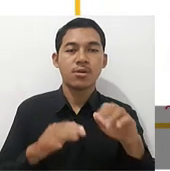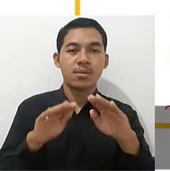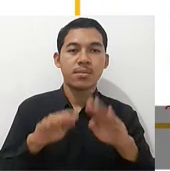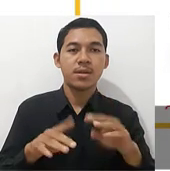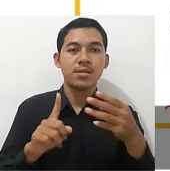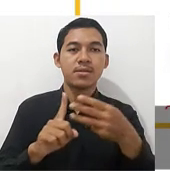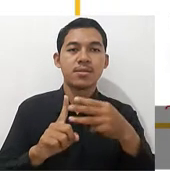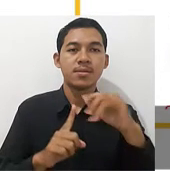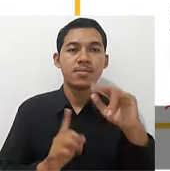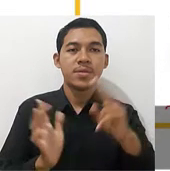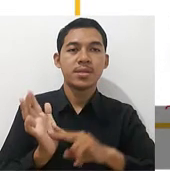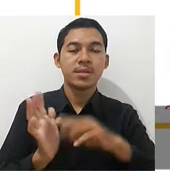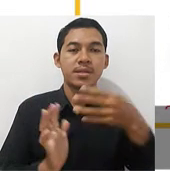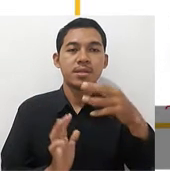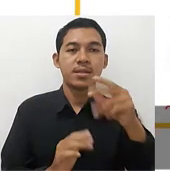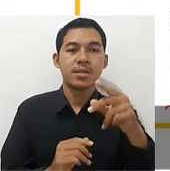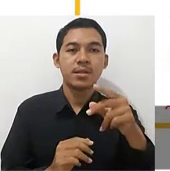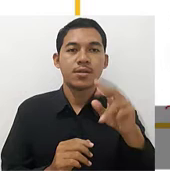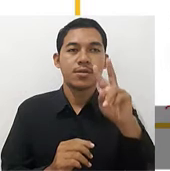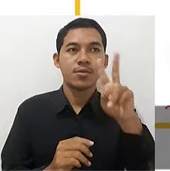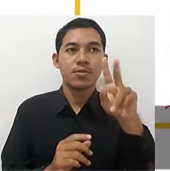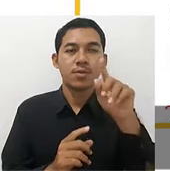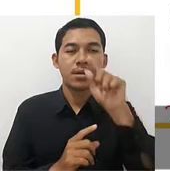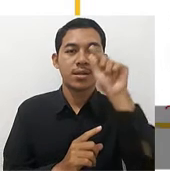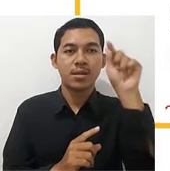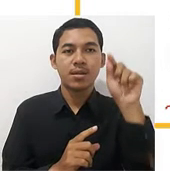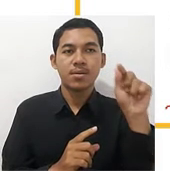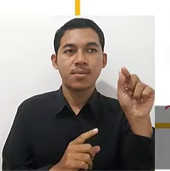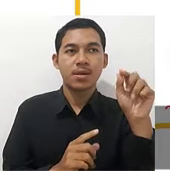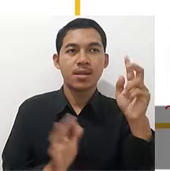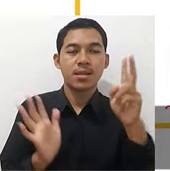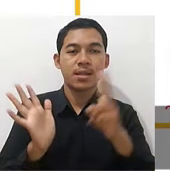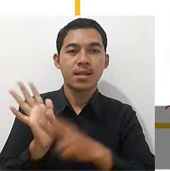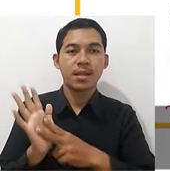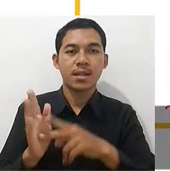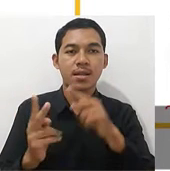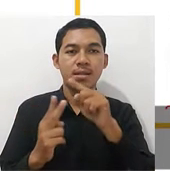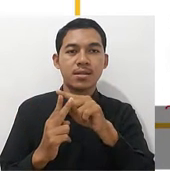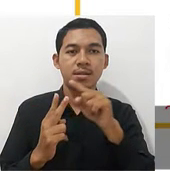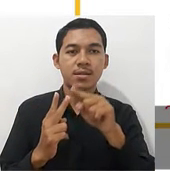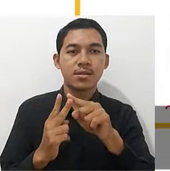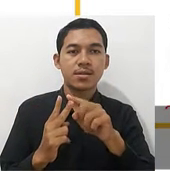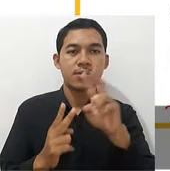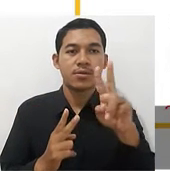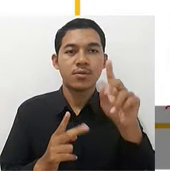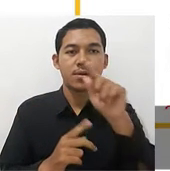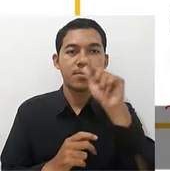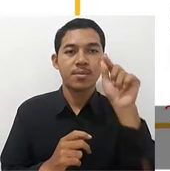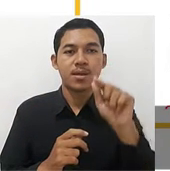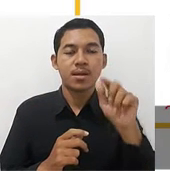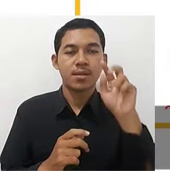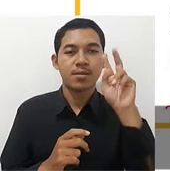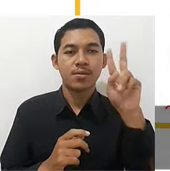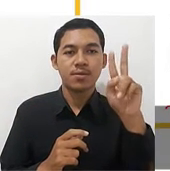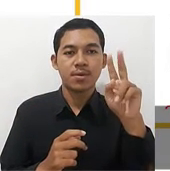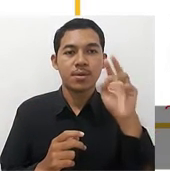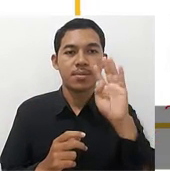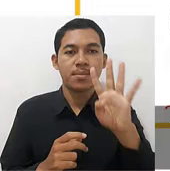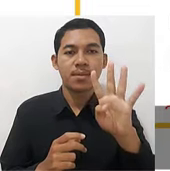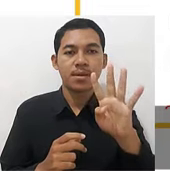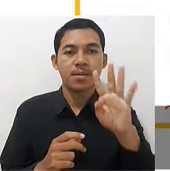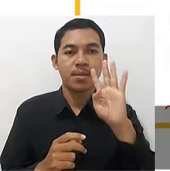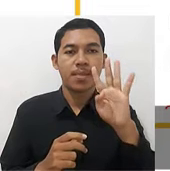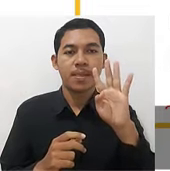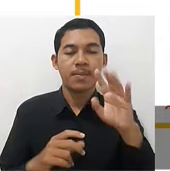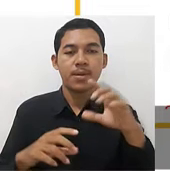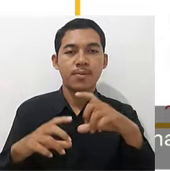ya. Nah, berarti 2 dipangkatkan dengan n selektor. 2 pangkat 2 hasilnya 4 kan, berarti ada